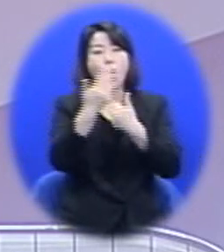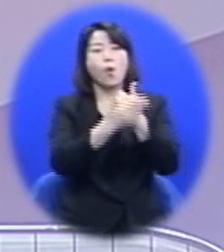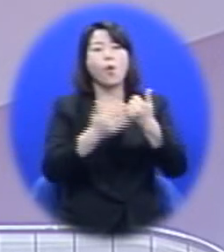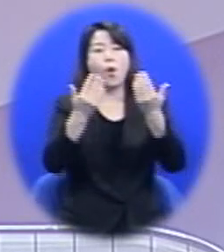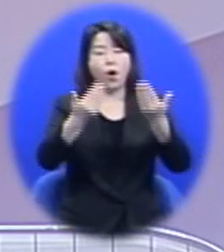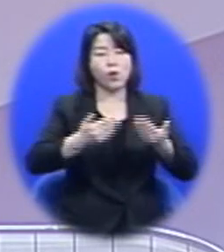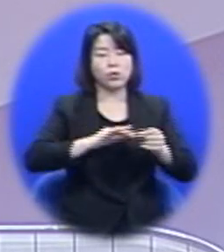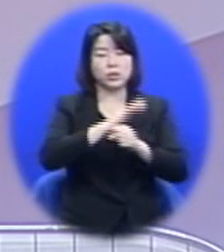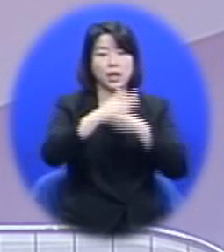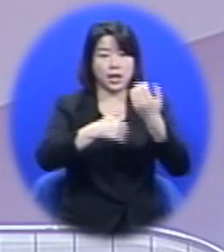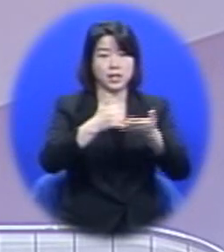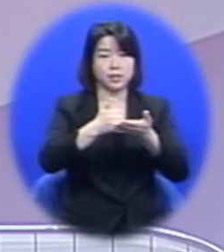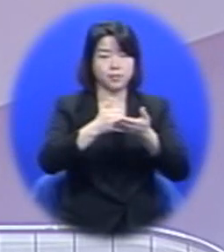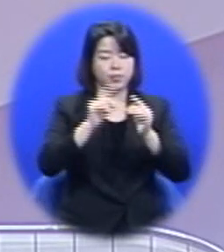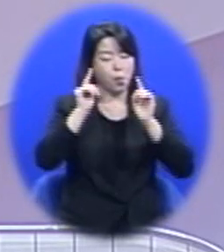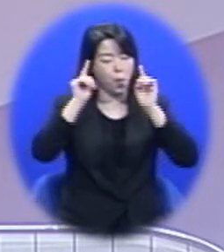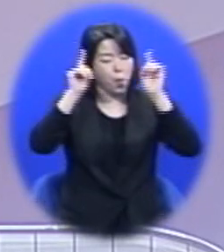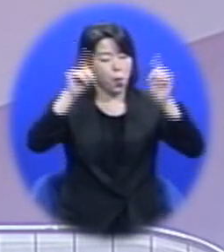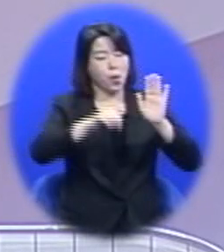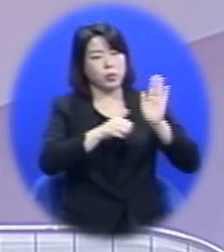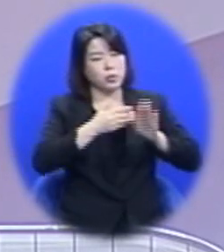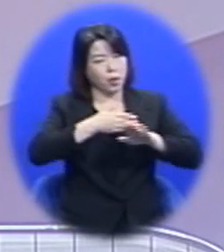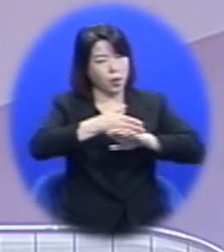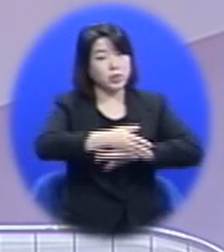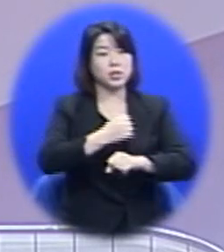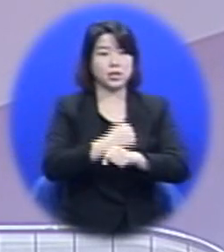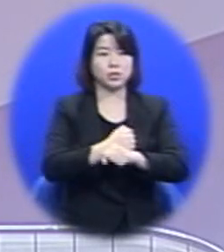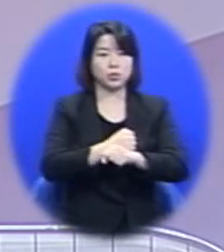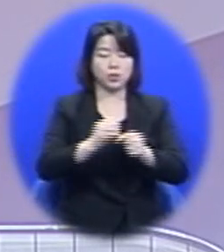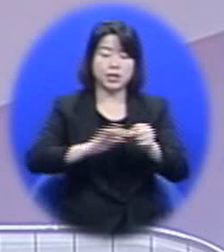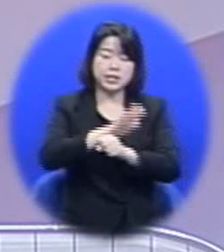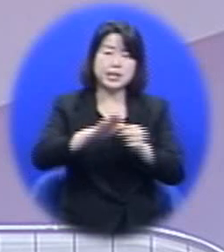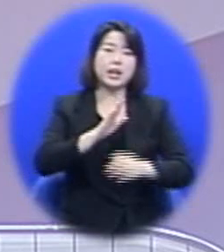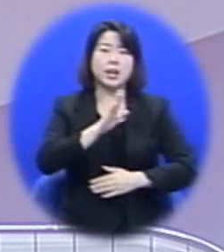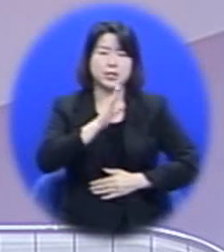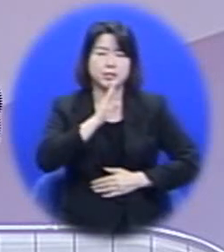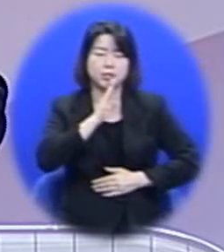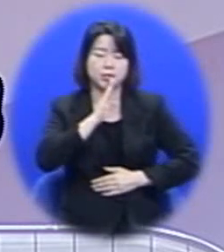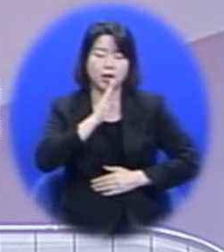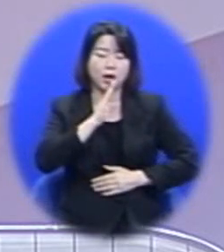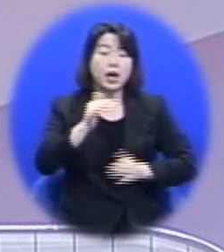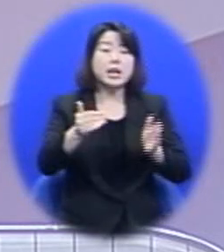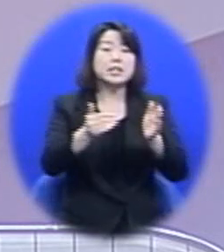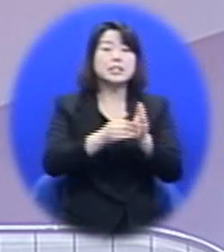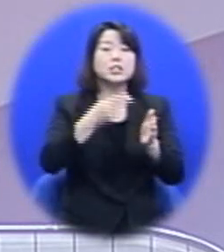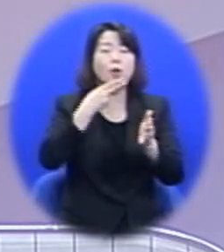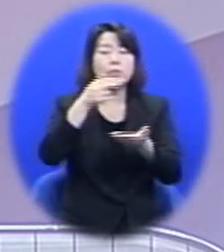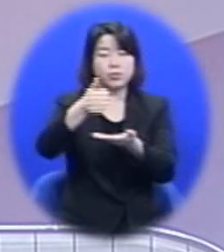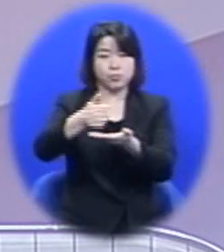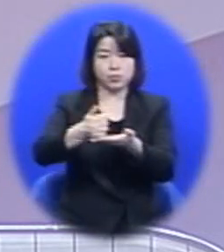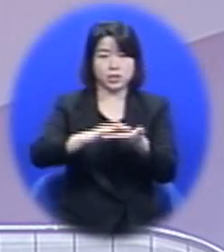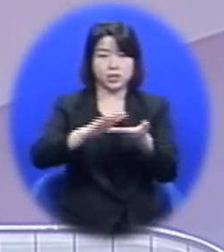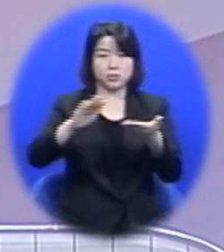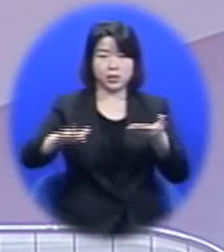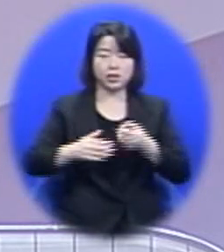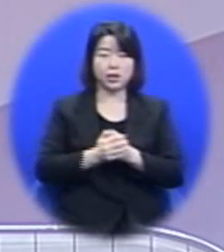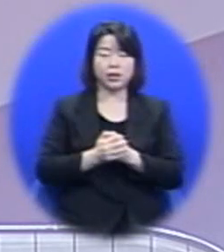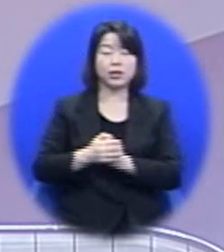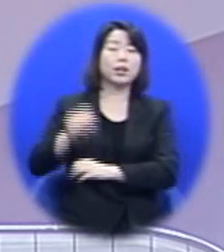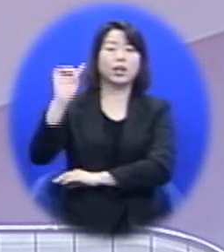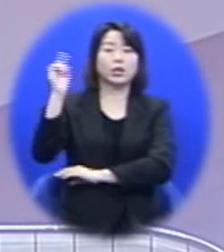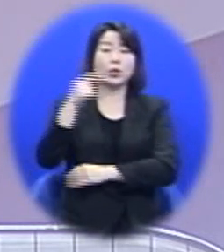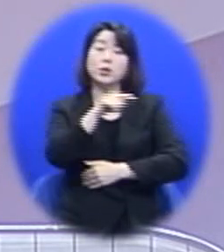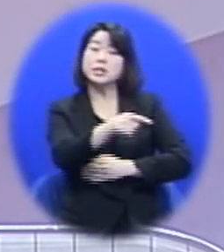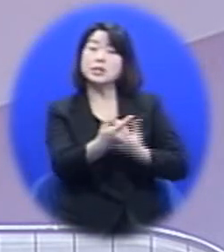하나님이시요 노하기를 더디하시며 사랑과 진실이 그지 없으신 분이십니다. 다윗은 정말